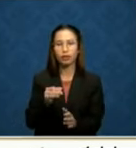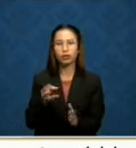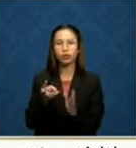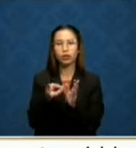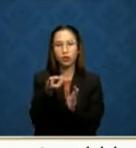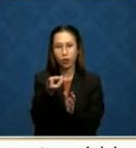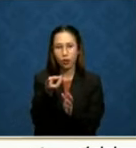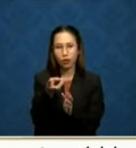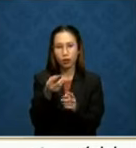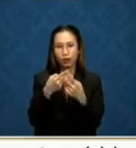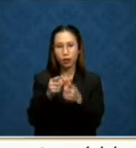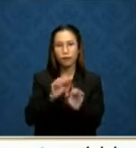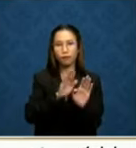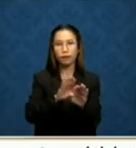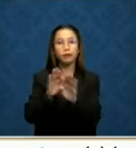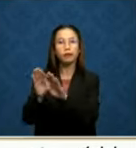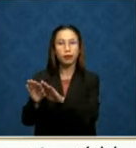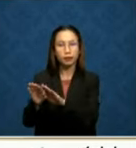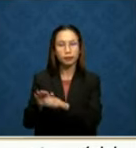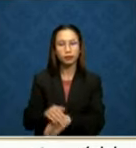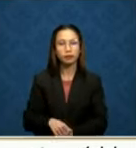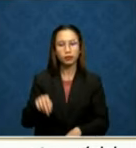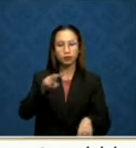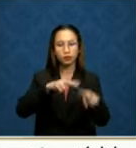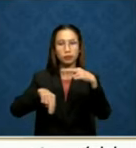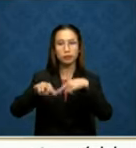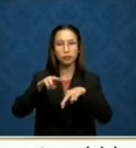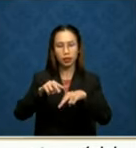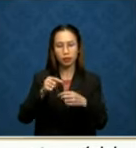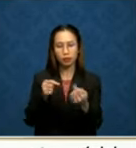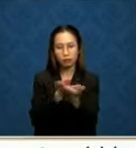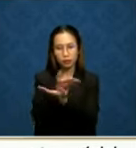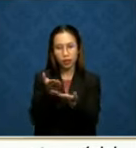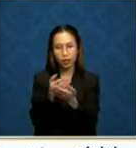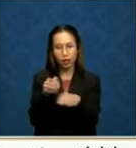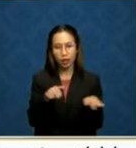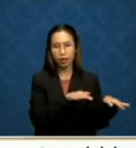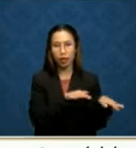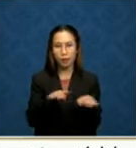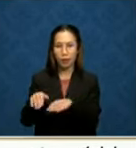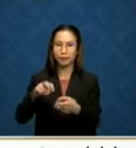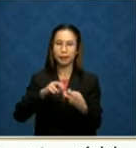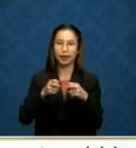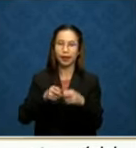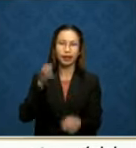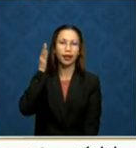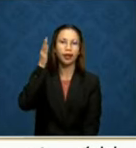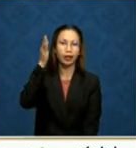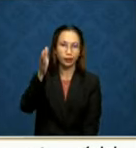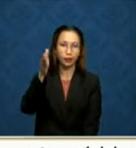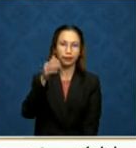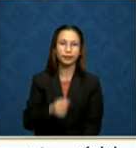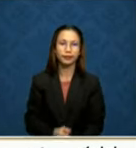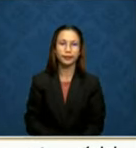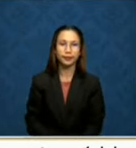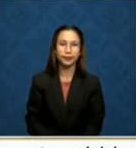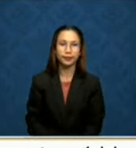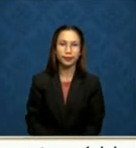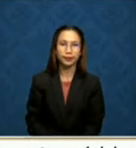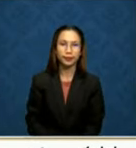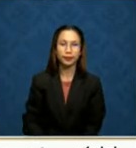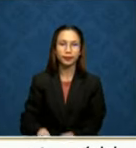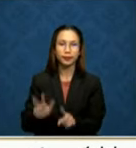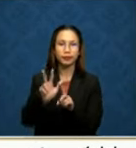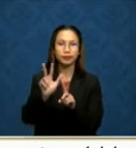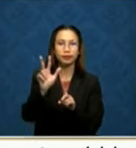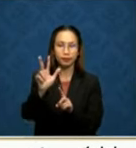จึงอาจจะต้องฝากให้ทางหน่วยงานค่ะพิจรณาถึงการเตียคามพร้อมในการลับมอปัหาที่อาจะเกิดขึนในอนาคตนะคะเรื่องที่